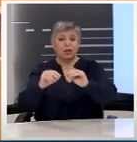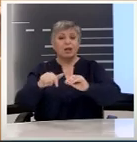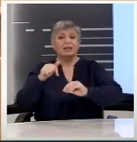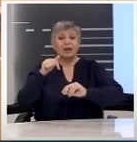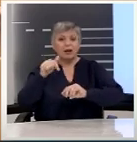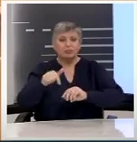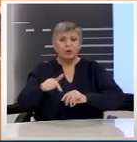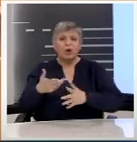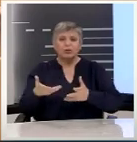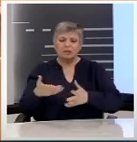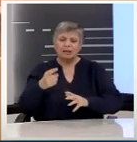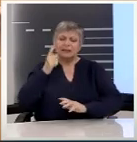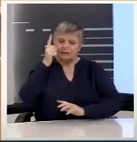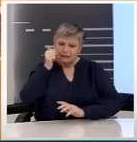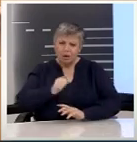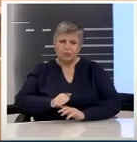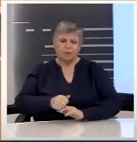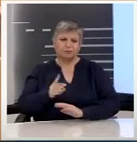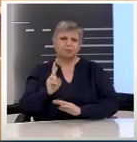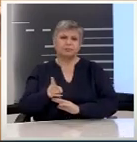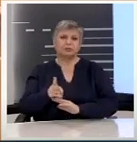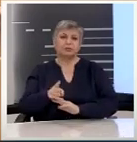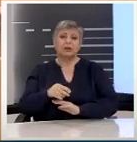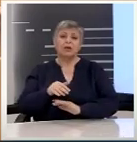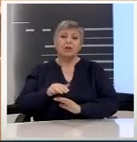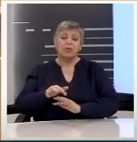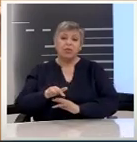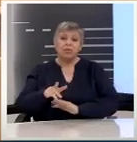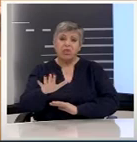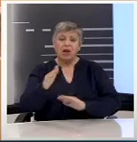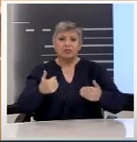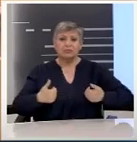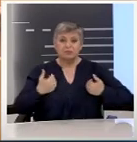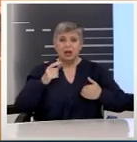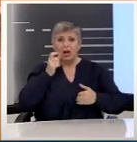Ξέρουμε ότι δεν ήταν μόνο για εδώ. Και επίσης ότι